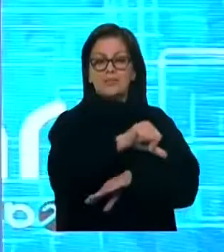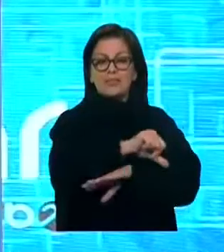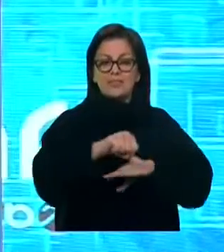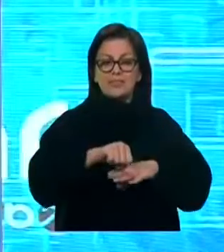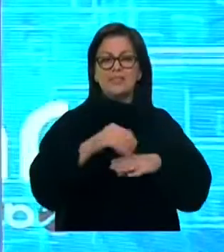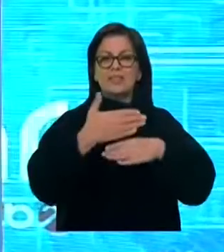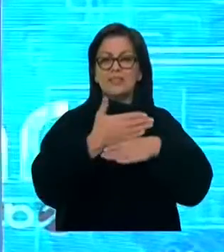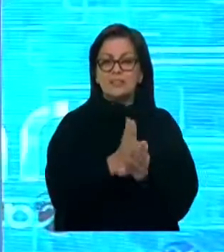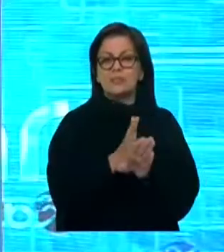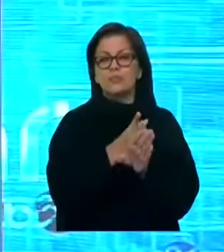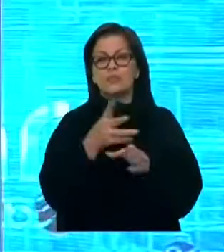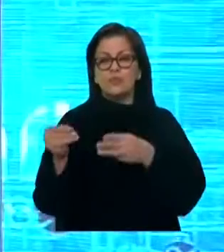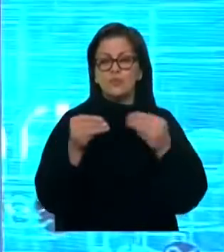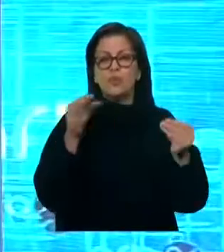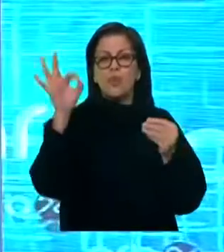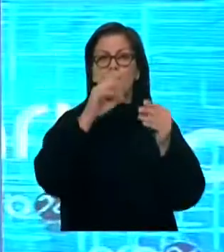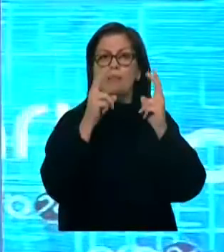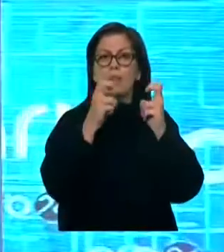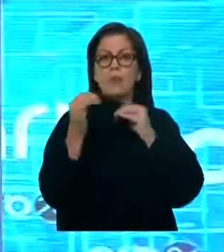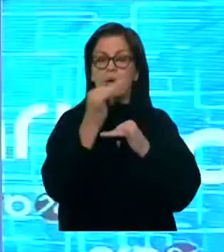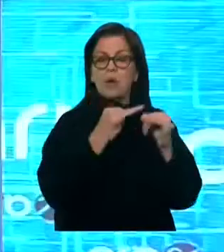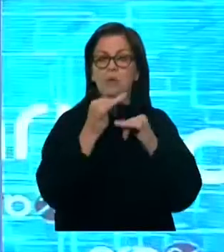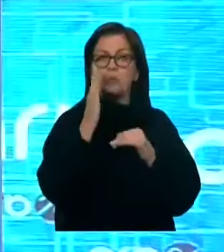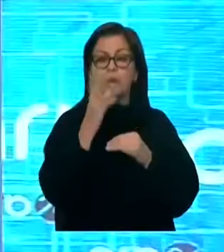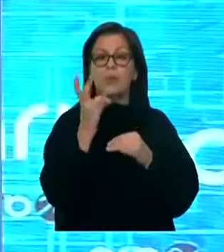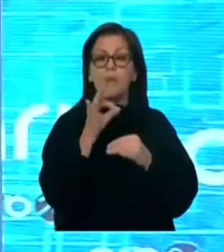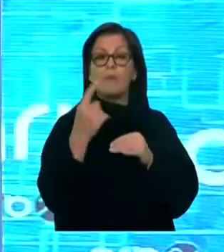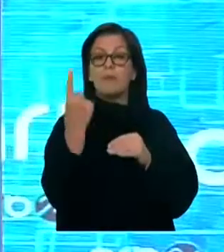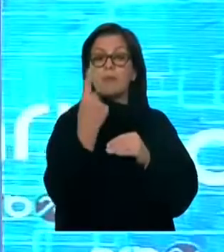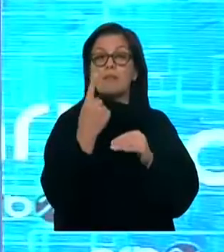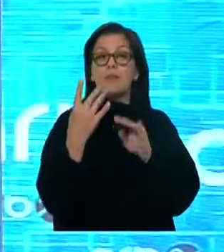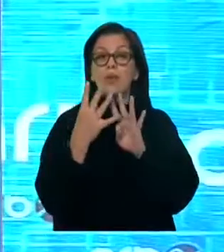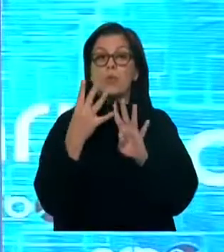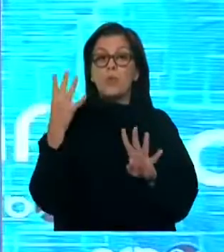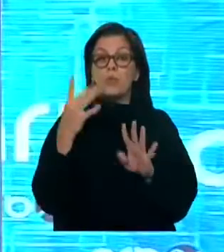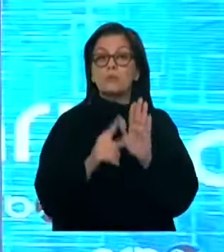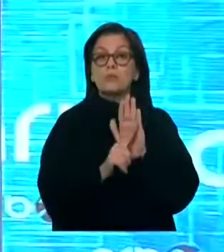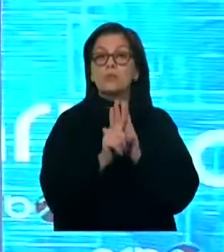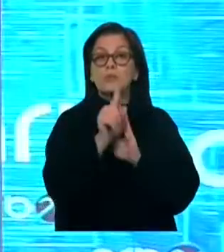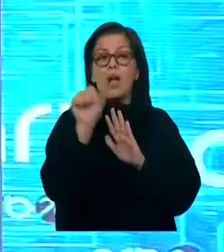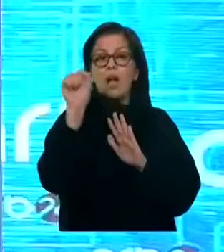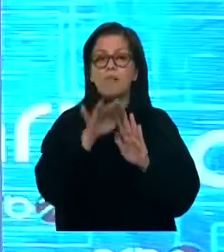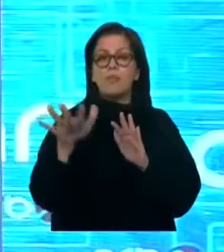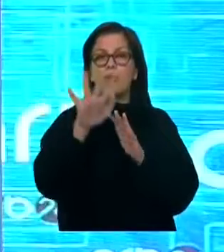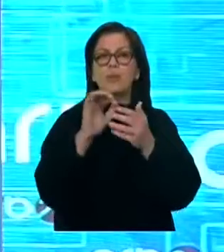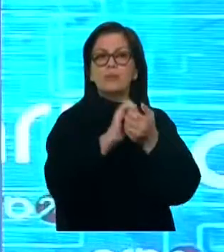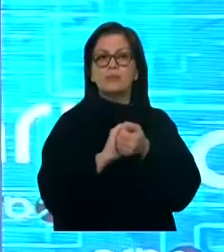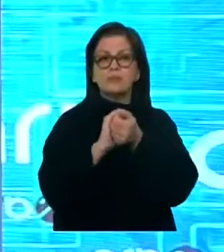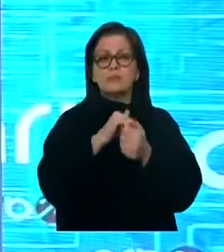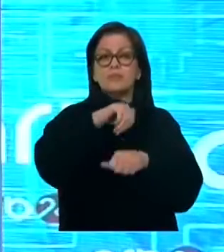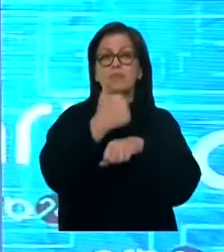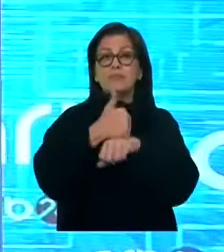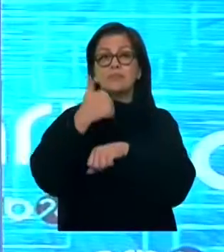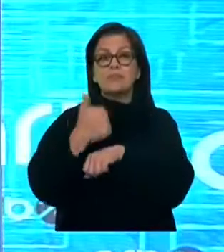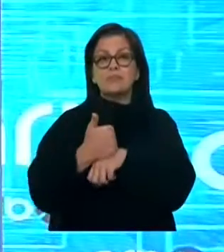ilə bağlı da bir müzakirələrin olacağı gözlənilir, amma ilkin olaraq burada bir tərəflərin, yəni Avropa Birliyinin